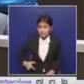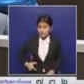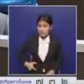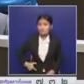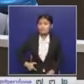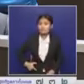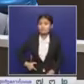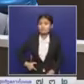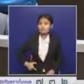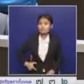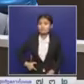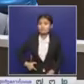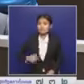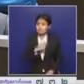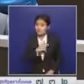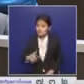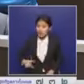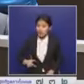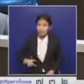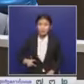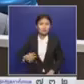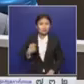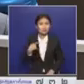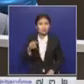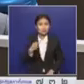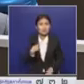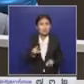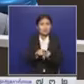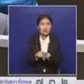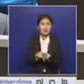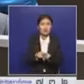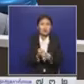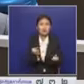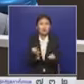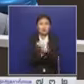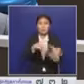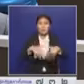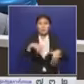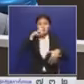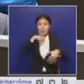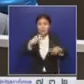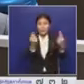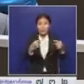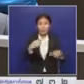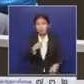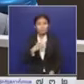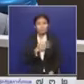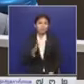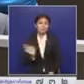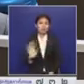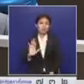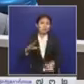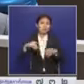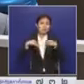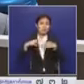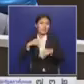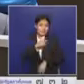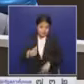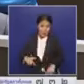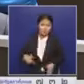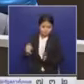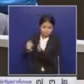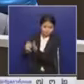สร้างความแตกแยกให้กับคนไทยท่านประธานครับในรัฐสภาแห่งนี้ทุกคนนะครับสามารถวิจารณ์